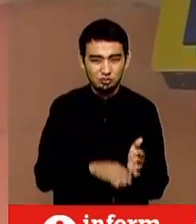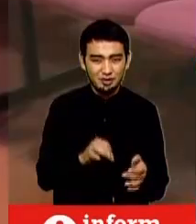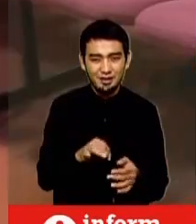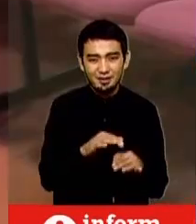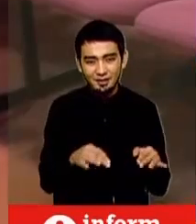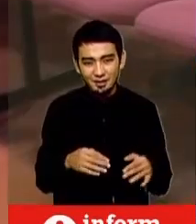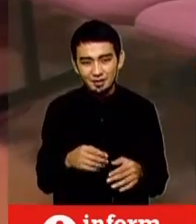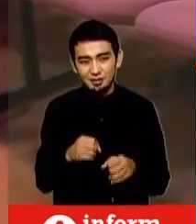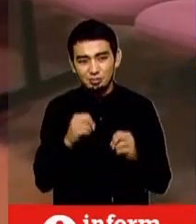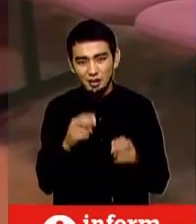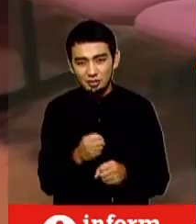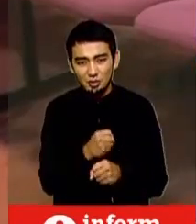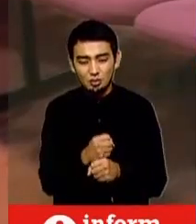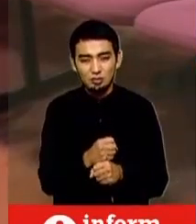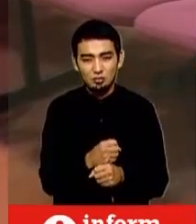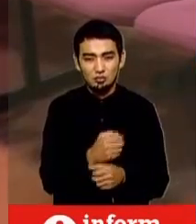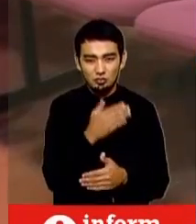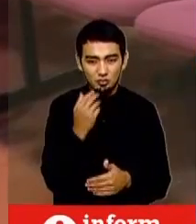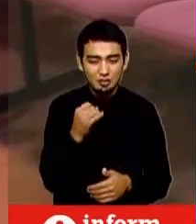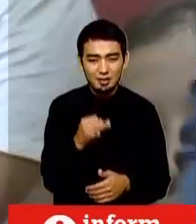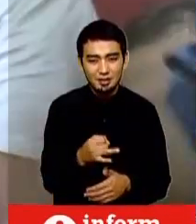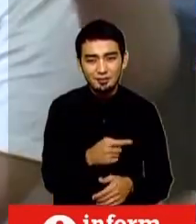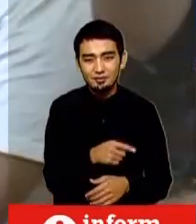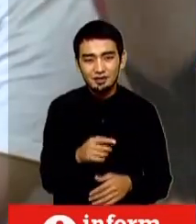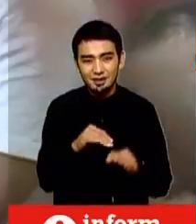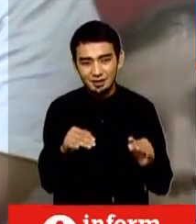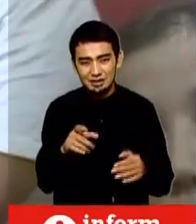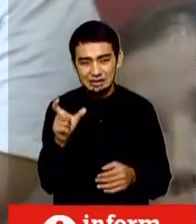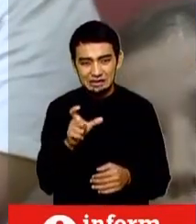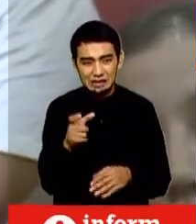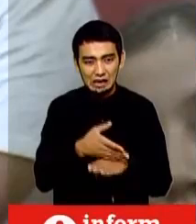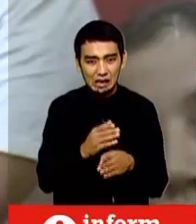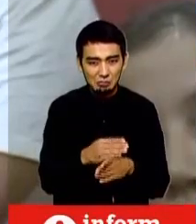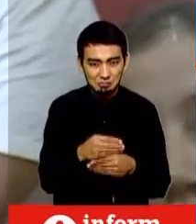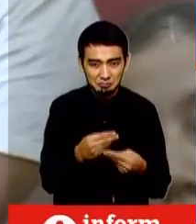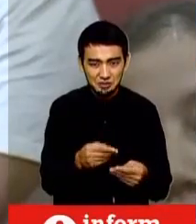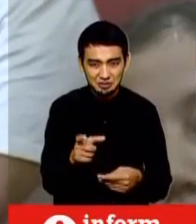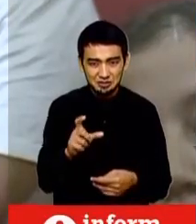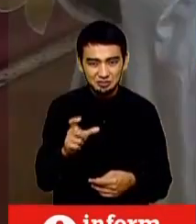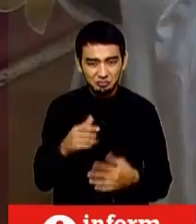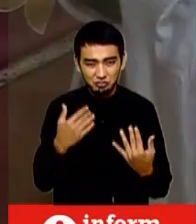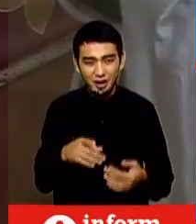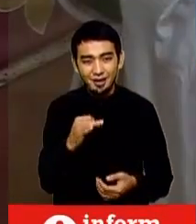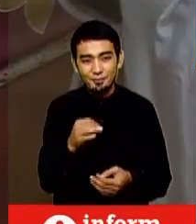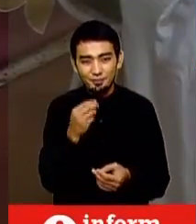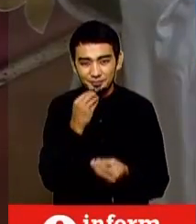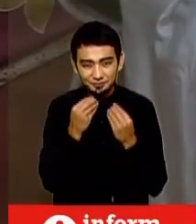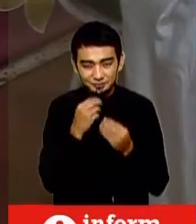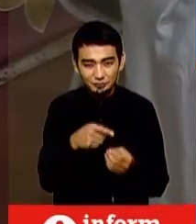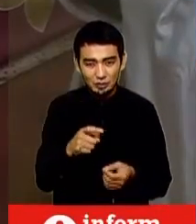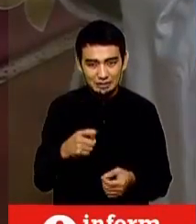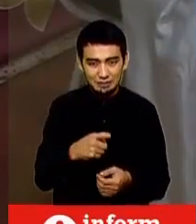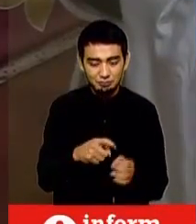жағдай жасалмаған деп отыр. Айтуларынша, балаларға көгерген нан беріп, тіпті тағамнан құрт шыққан жайттер де